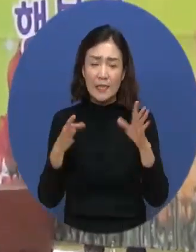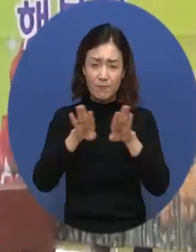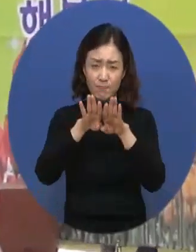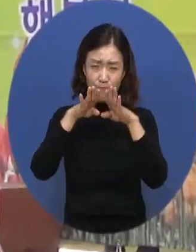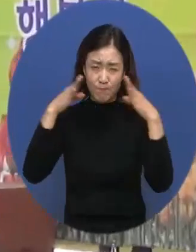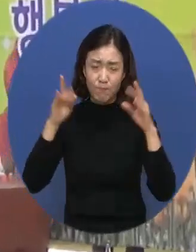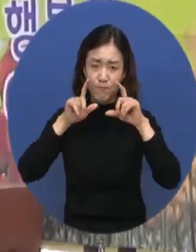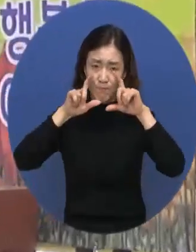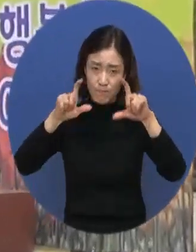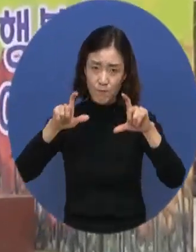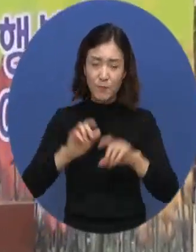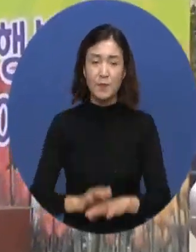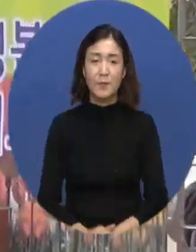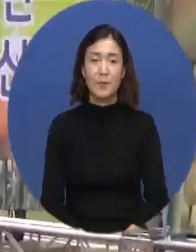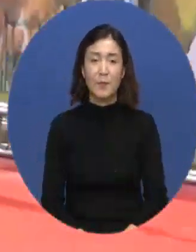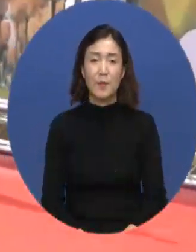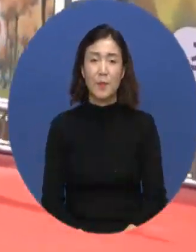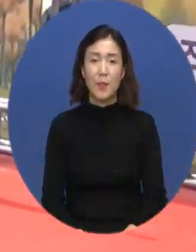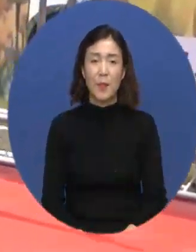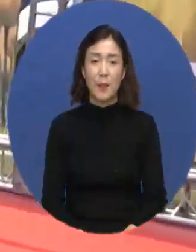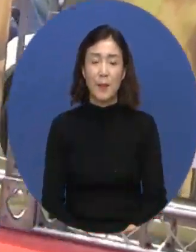선언합니다.